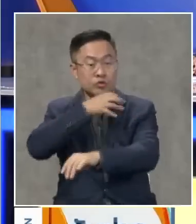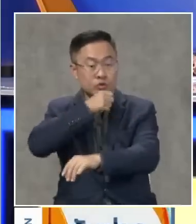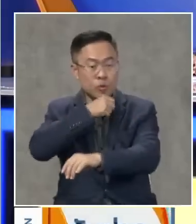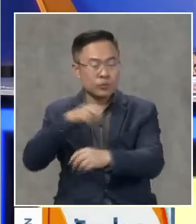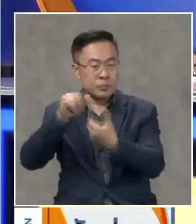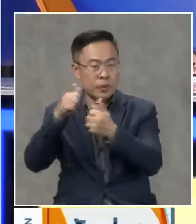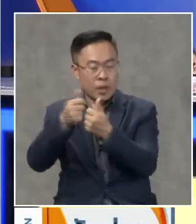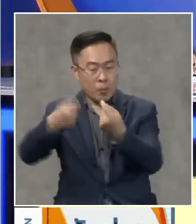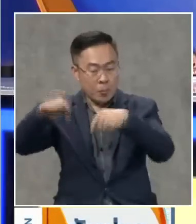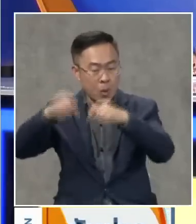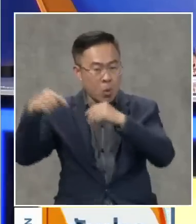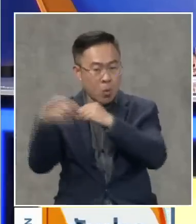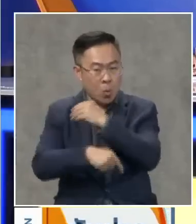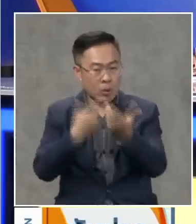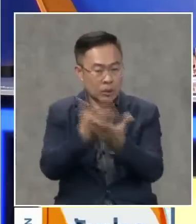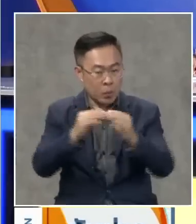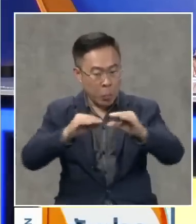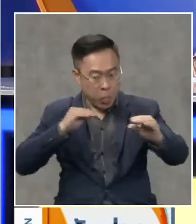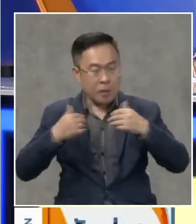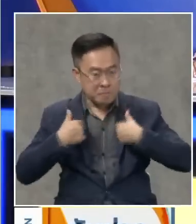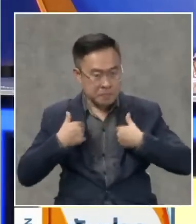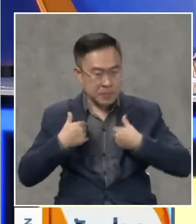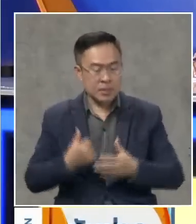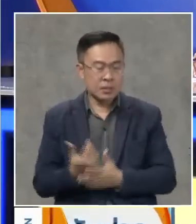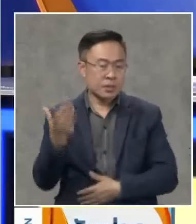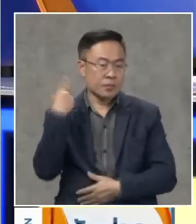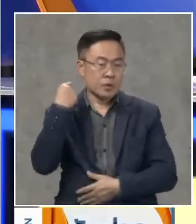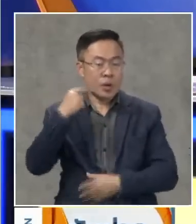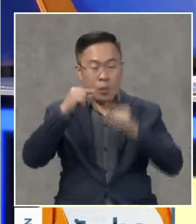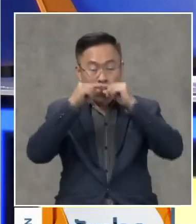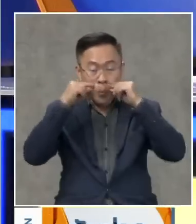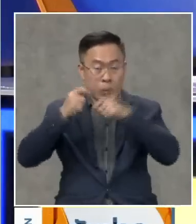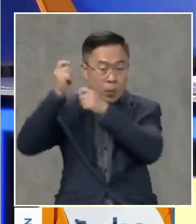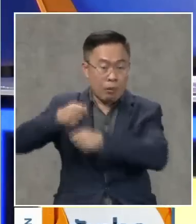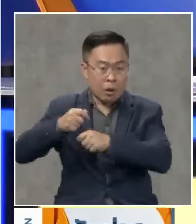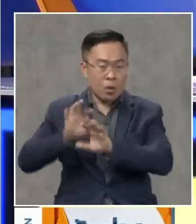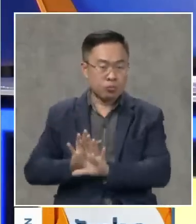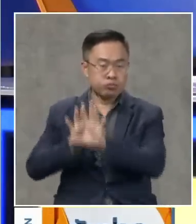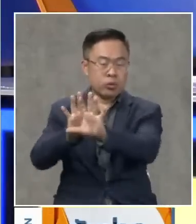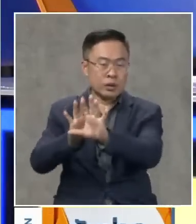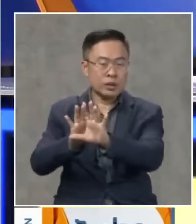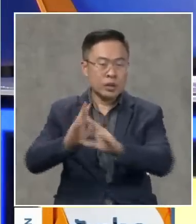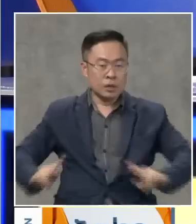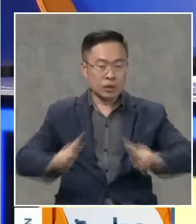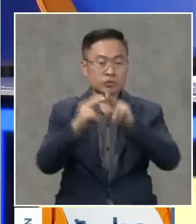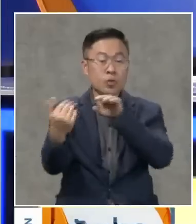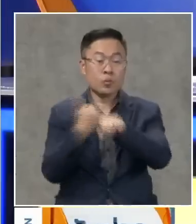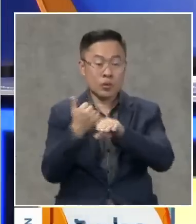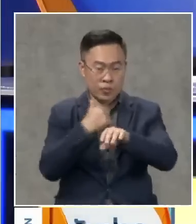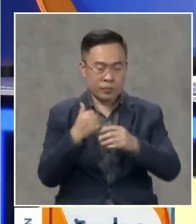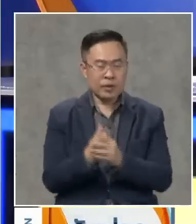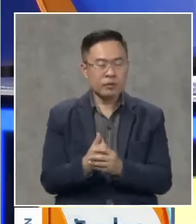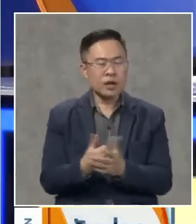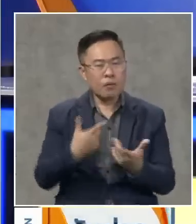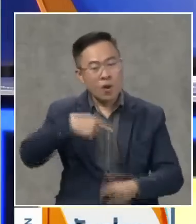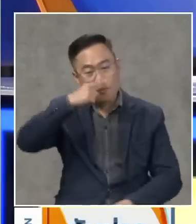นะคะเมื่อวานนี้ได้เห็นภาพคุณชูวิทย์บุกไปที่กระทรวงคมนาคมเอาอะไรอ่ะยาสีฟันแปรงสีฟันไปล้างหน้า